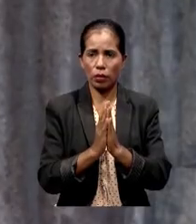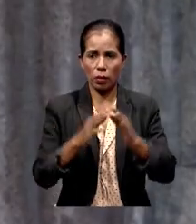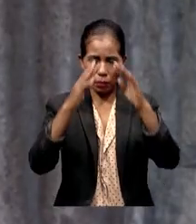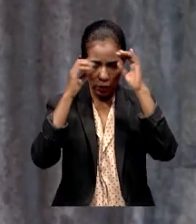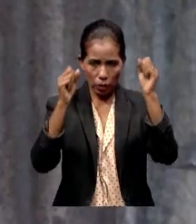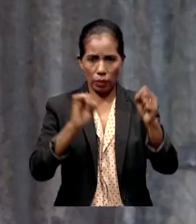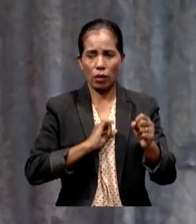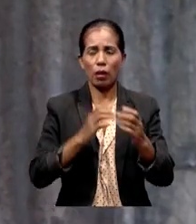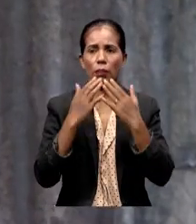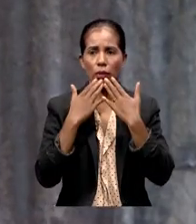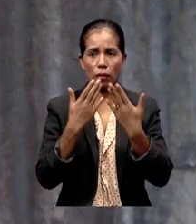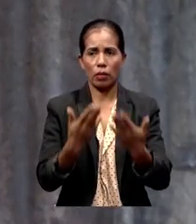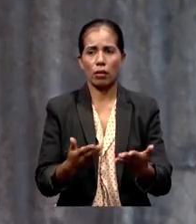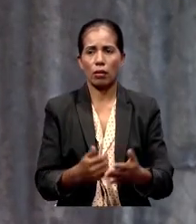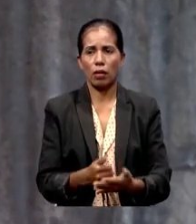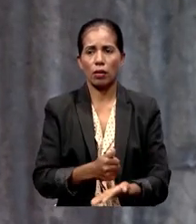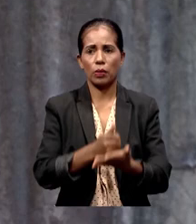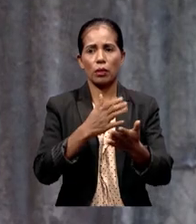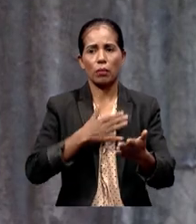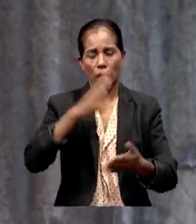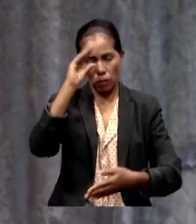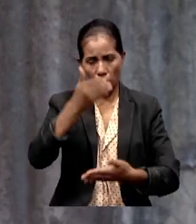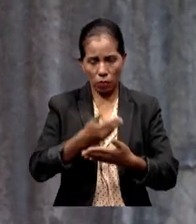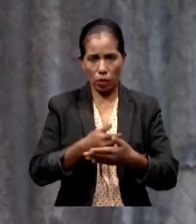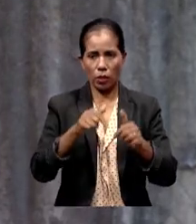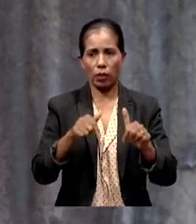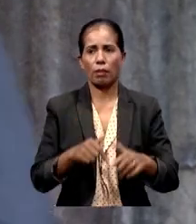hau agradece tamba berumus ajuda ba hanuan dan ne